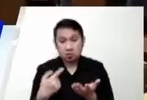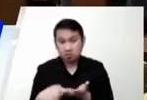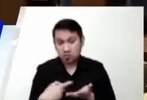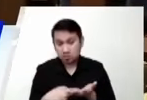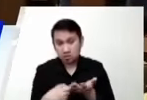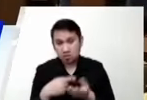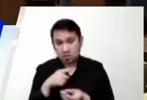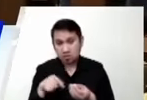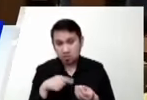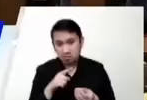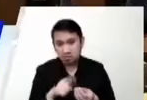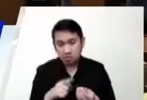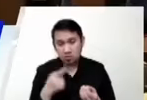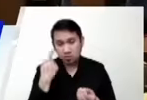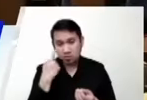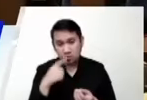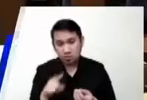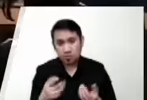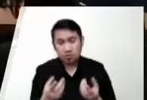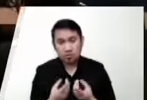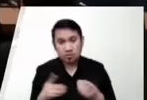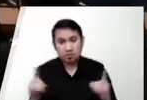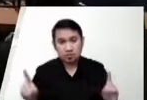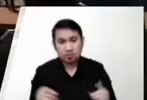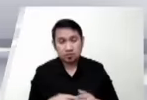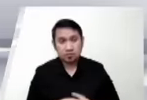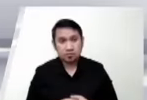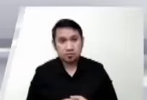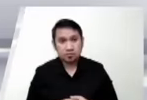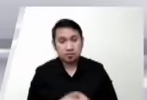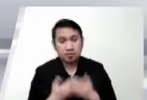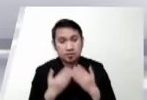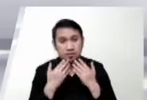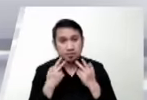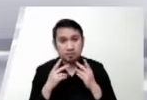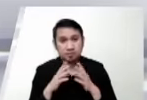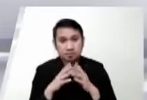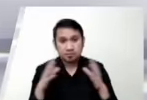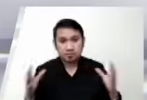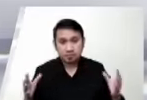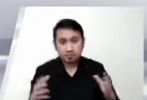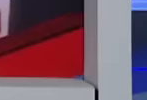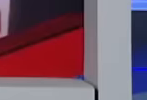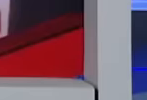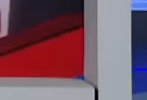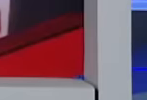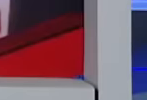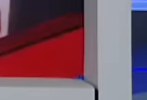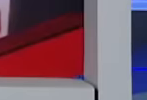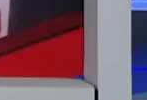panukala para sa diborsyo. Emil? Maraming salamat, Tina Panganiban Perez.